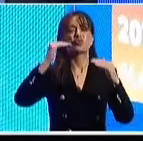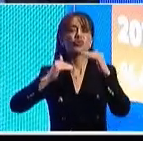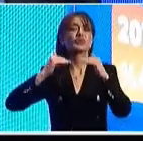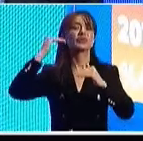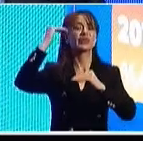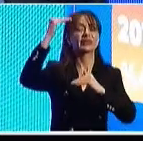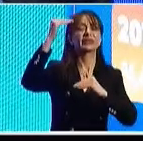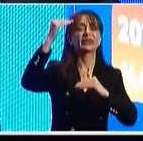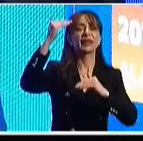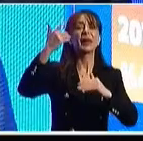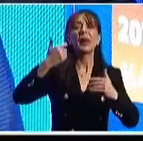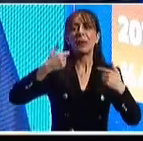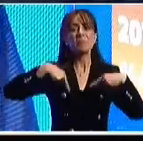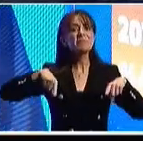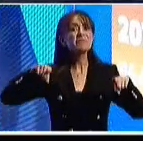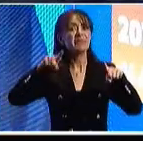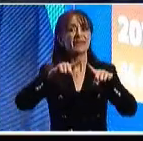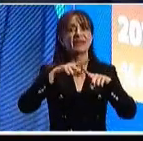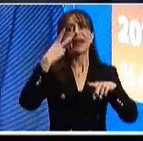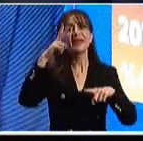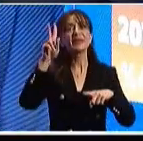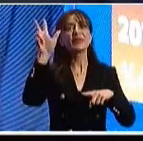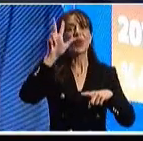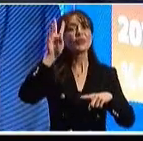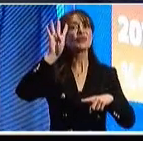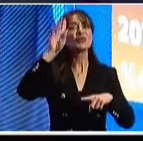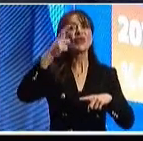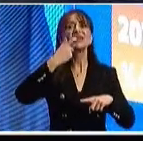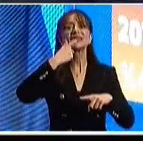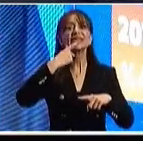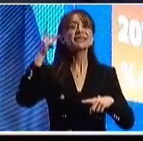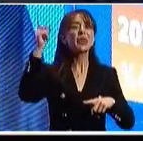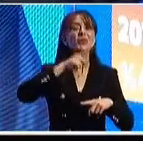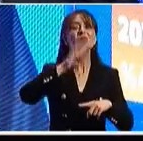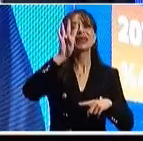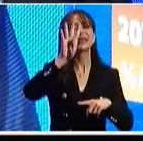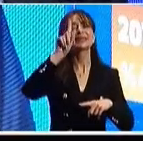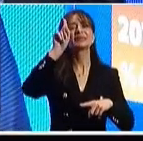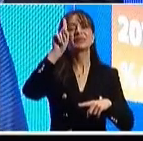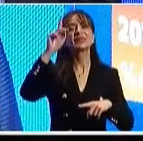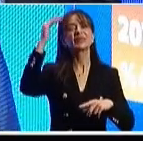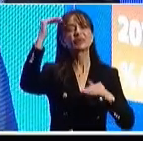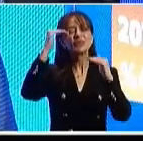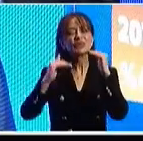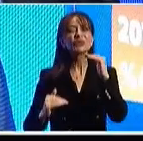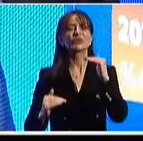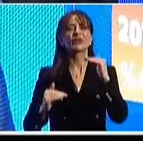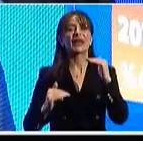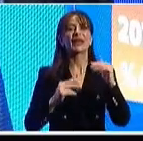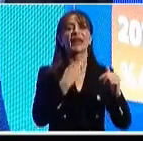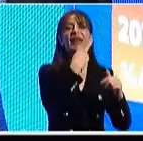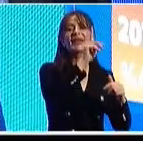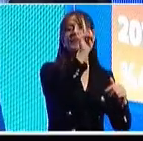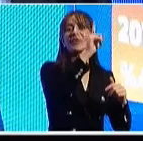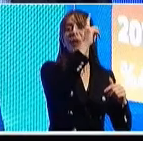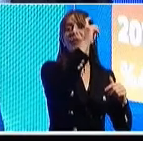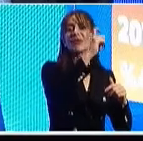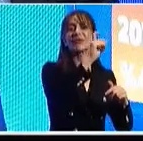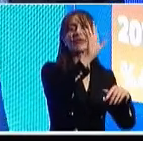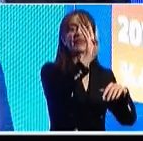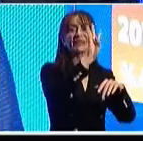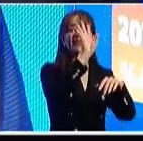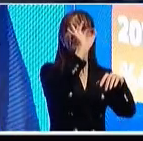%50'ye, 2034'te %41'e düşüreceğiz ve 2019'da 45 dakika olup